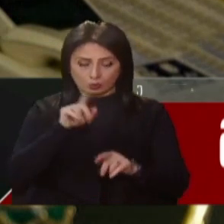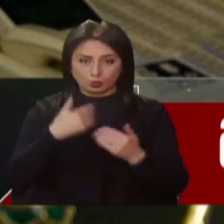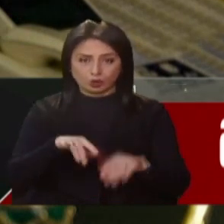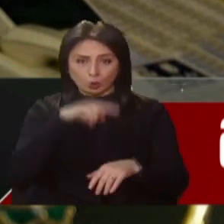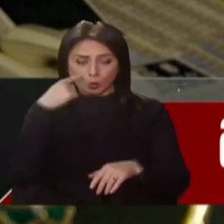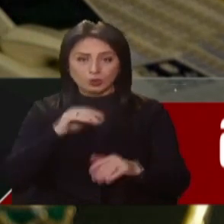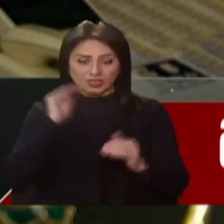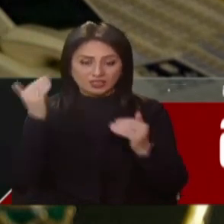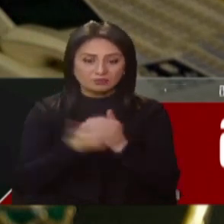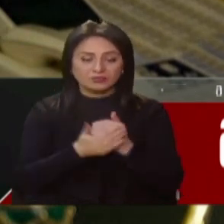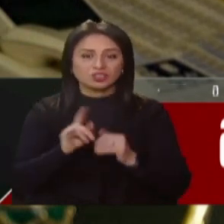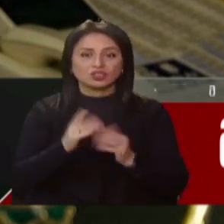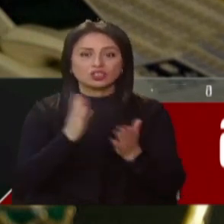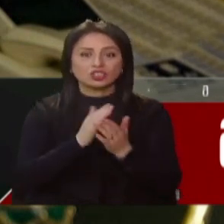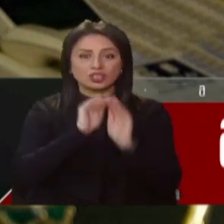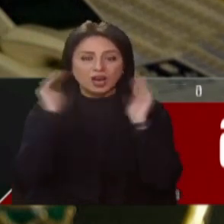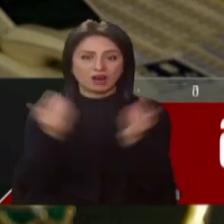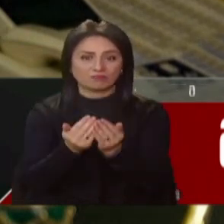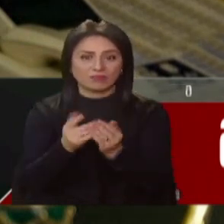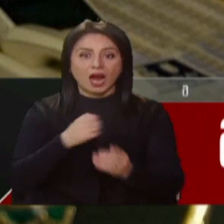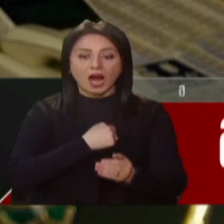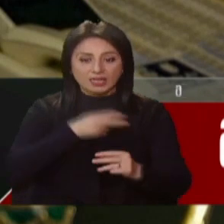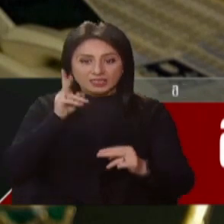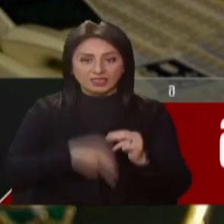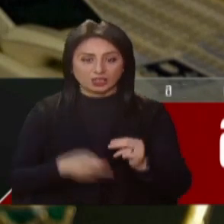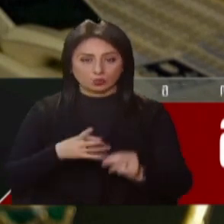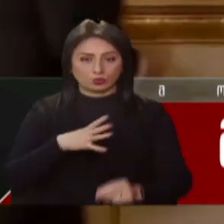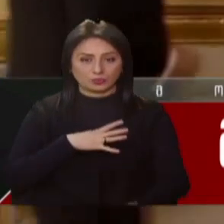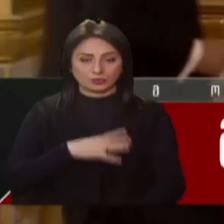Омиз дасрулеба эс нишнеус ткуэни сахэмципос агрессииз дасрулебас.